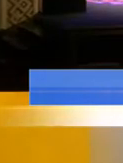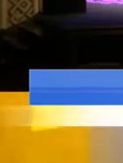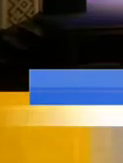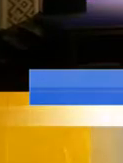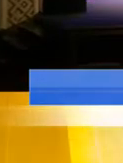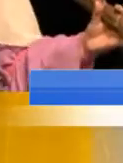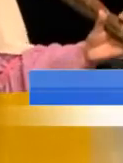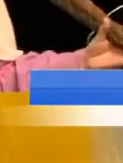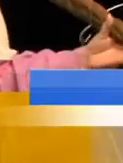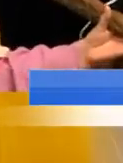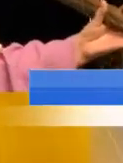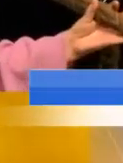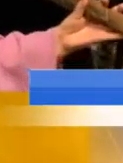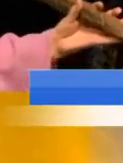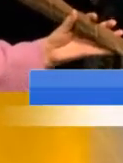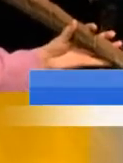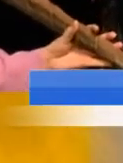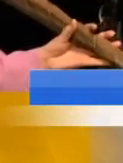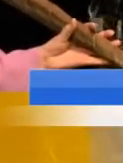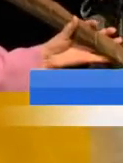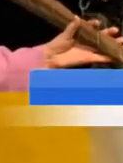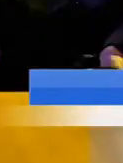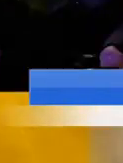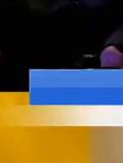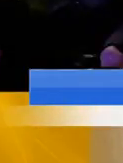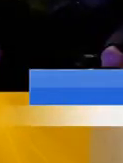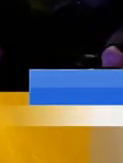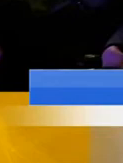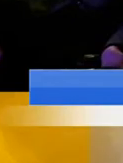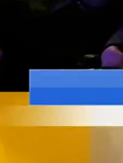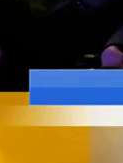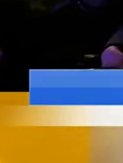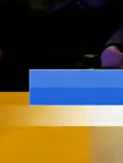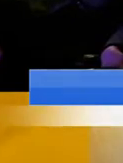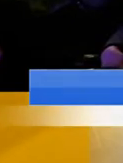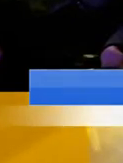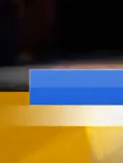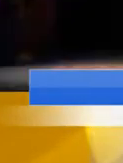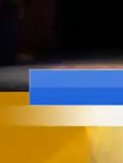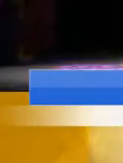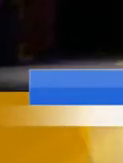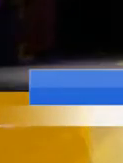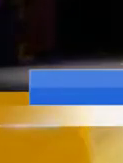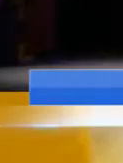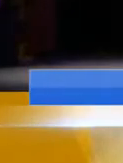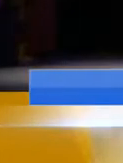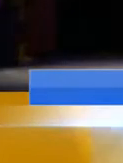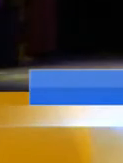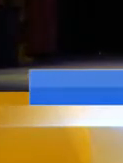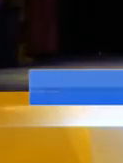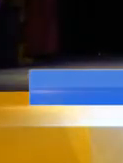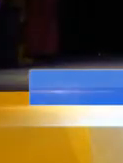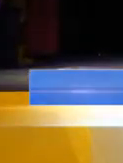Театр «Өмір айнасы». Бекен Римов атындағы облыстық драма театры 45-ші маусымын бастады.